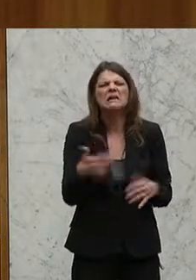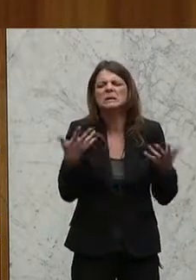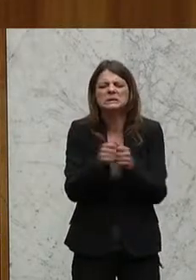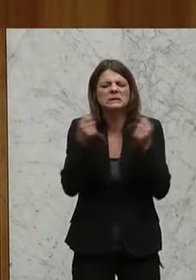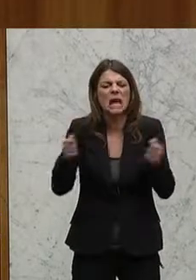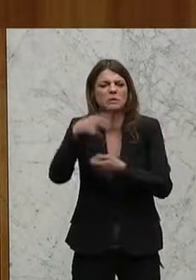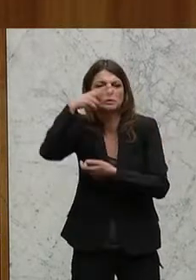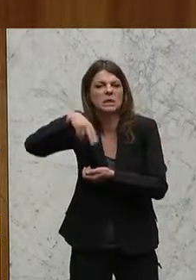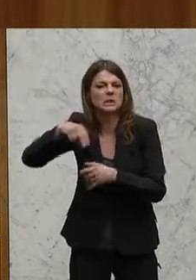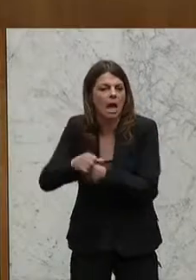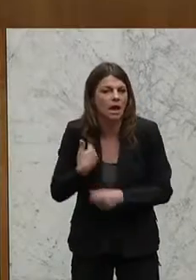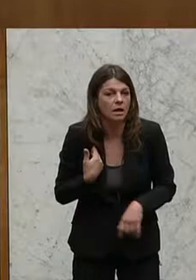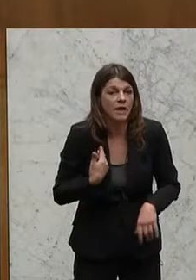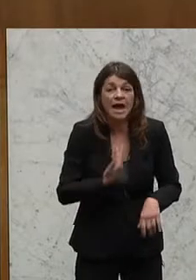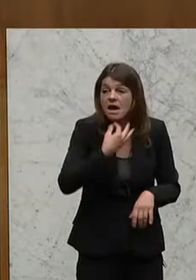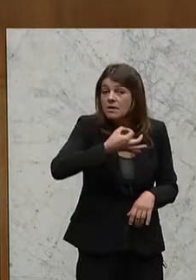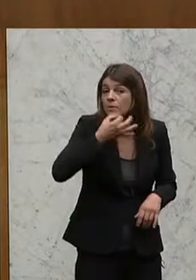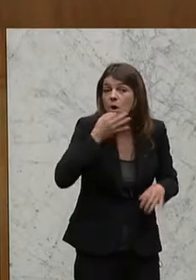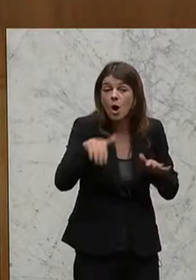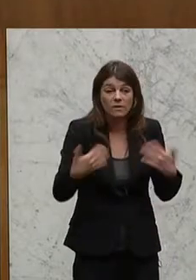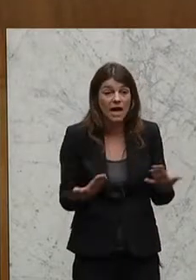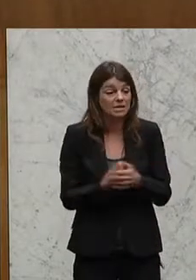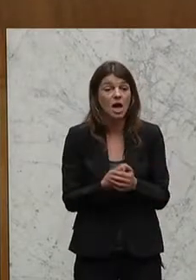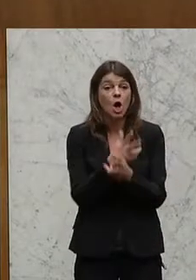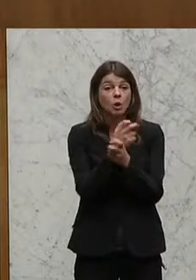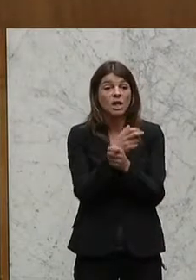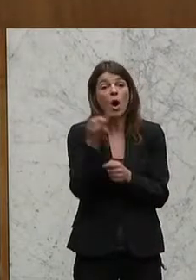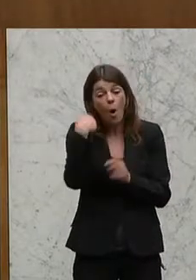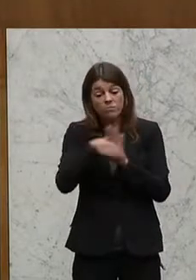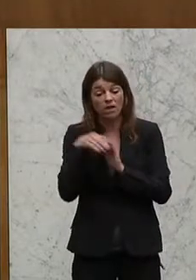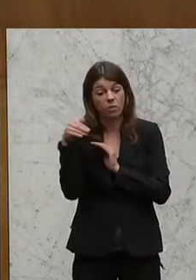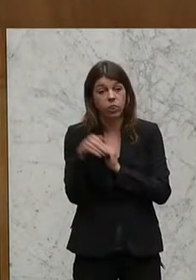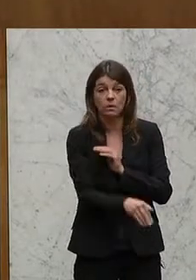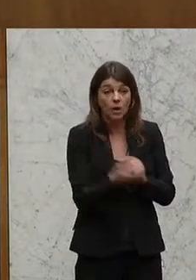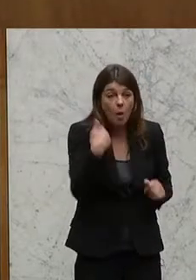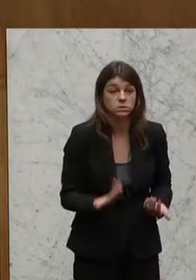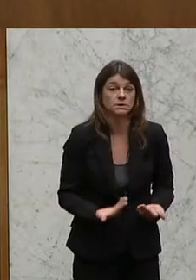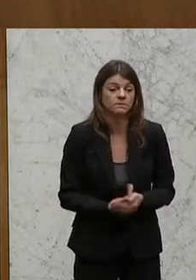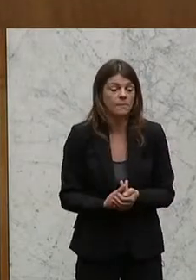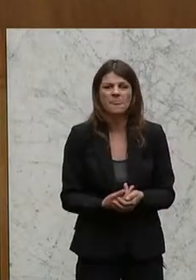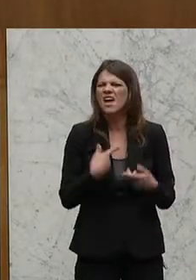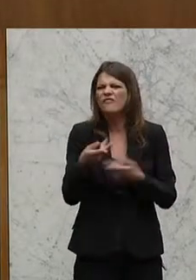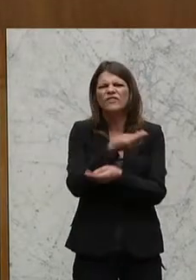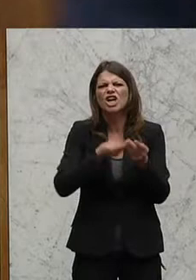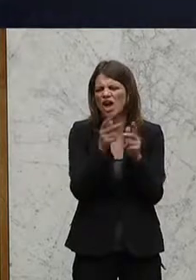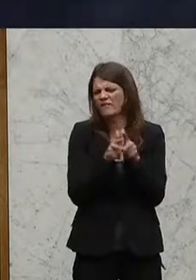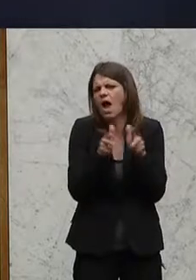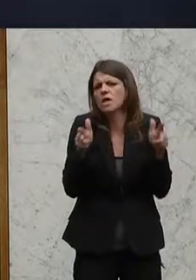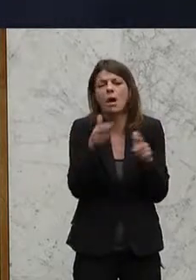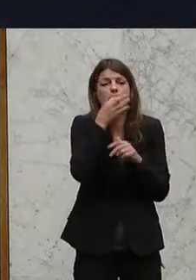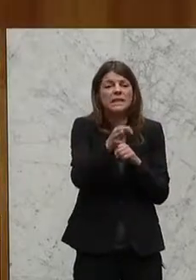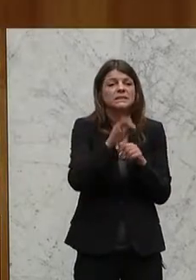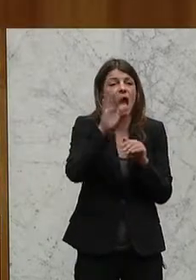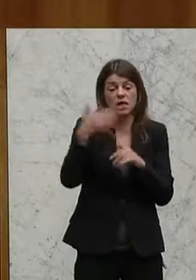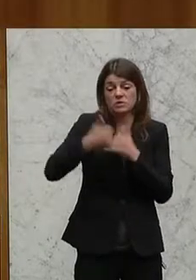lesen. Ich spreche davon, dass Österreich den Bach runtergeht. Und wenn Sie sagen, wir haben jetzt ein Wirtschaftswachstum, das besser ist als